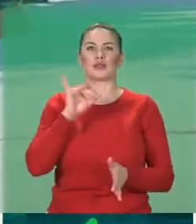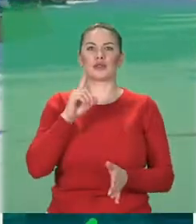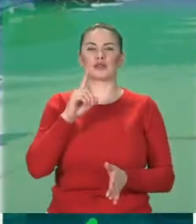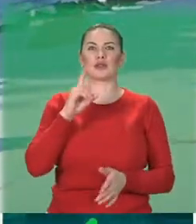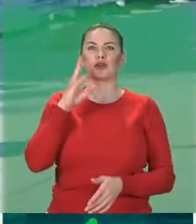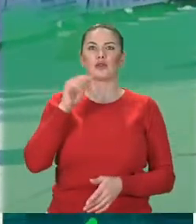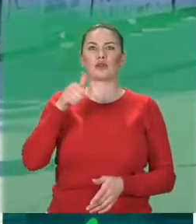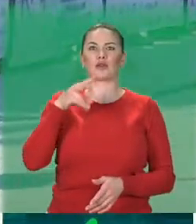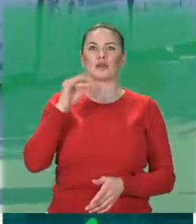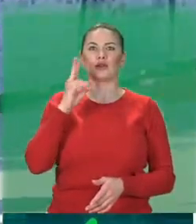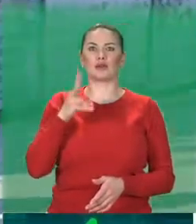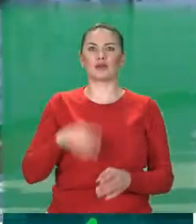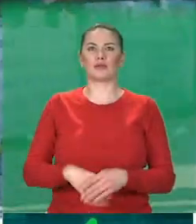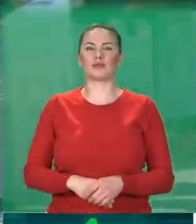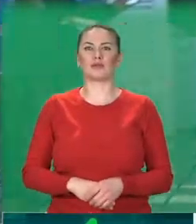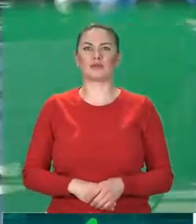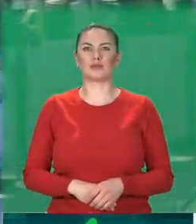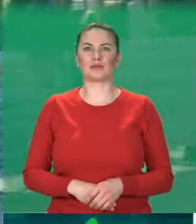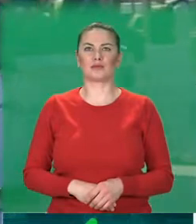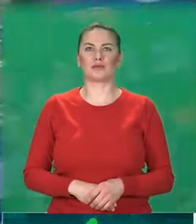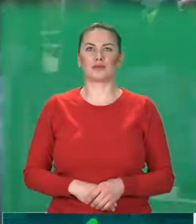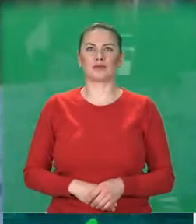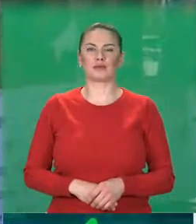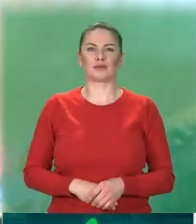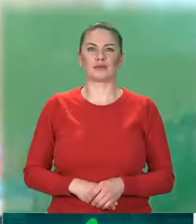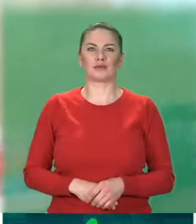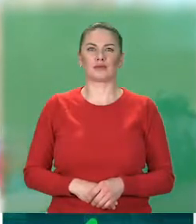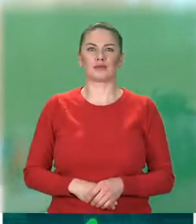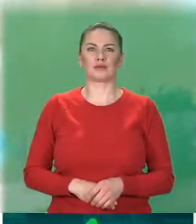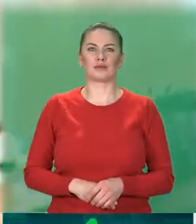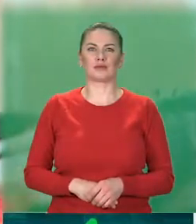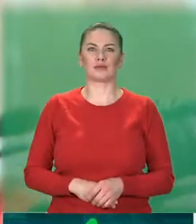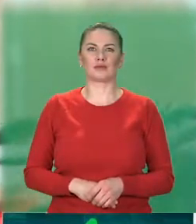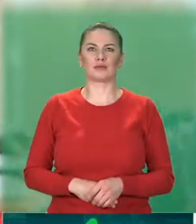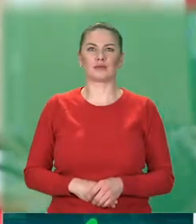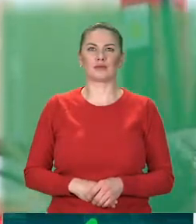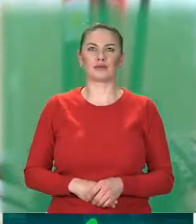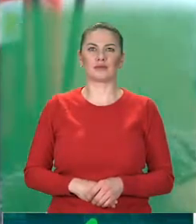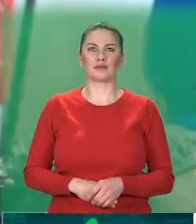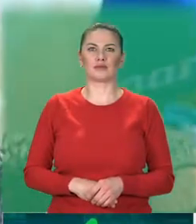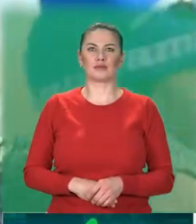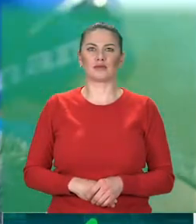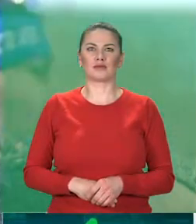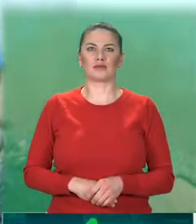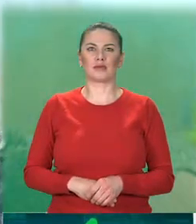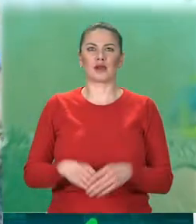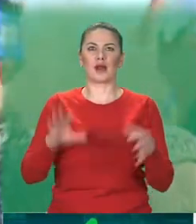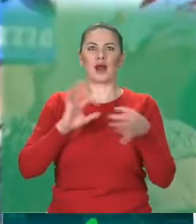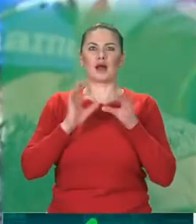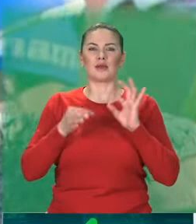Олимпиец Никита Крюков завершил марафон на 8-й позиции. Мы подошли к подъему. Иван Кириллов, член